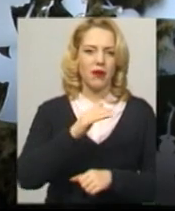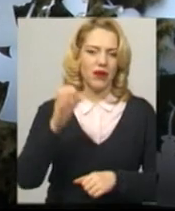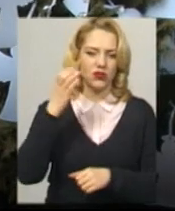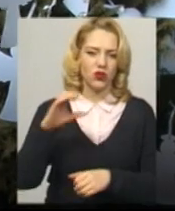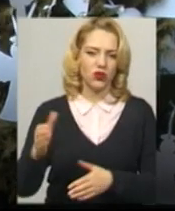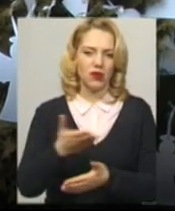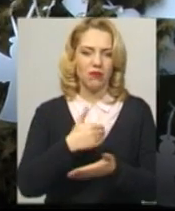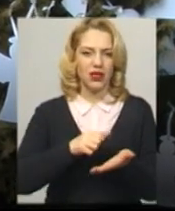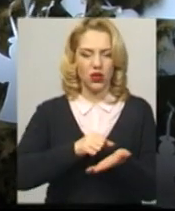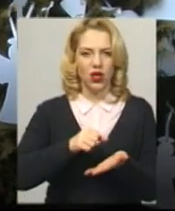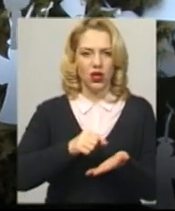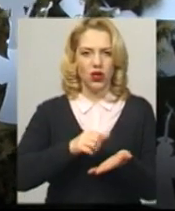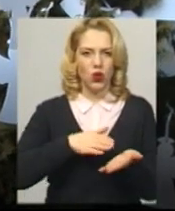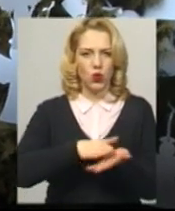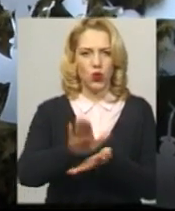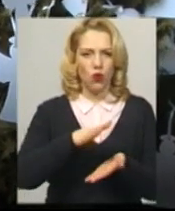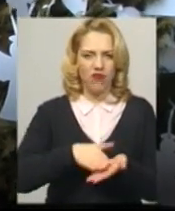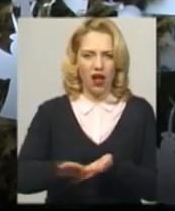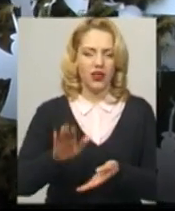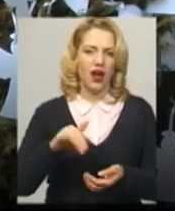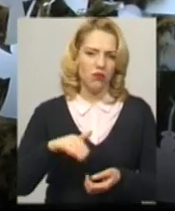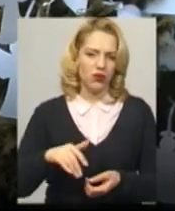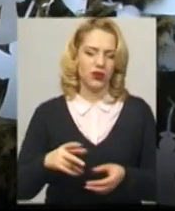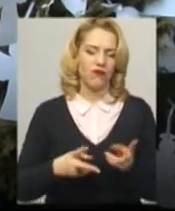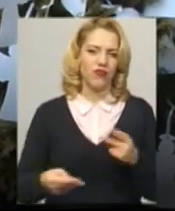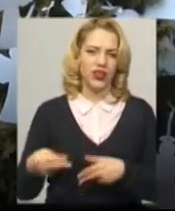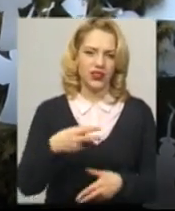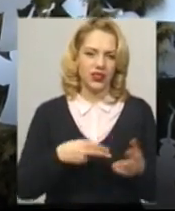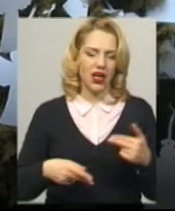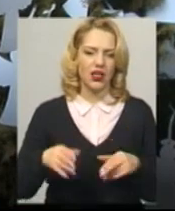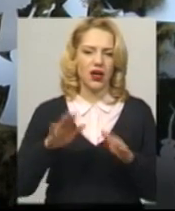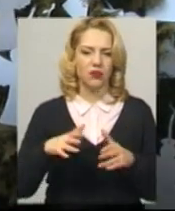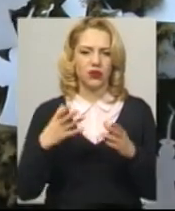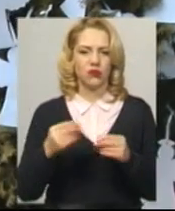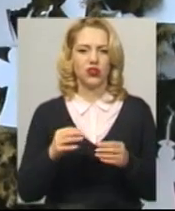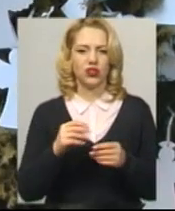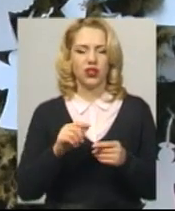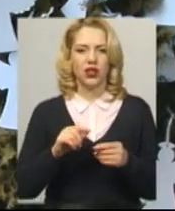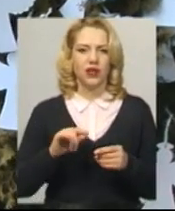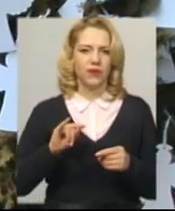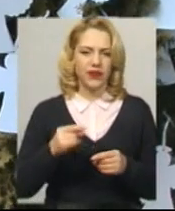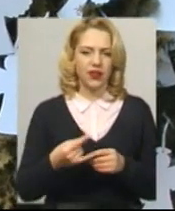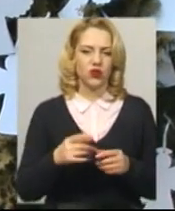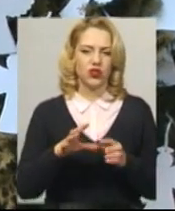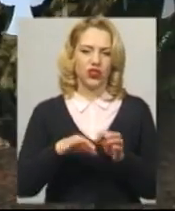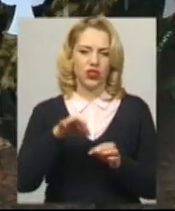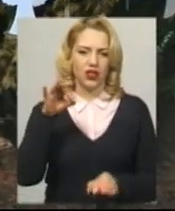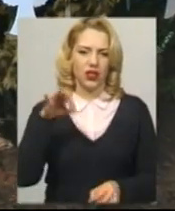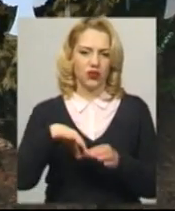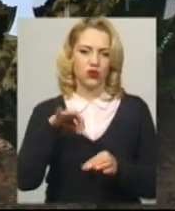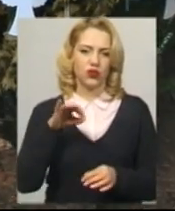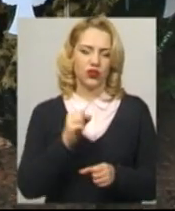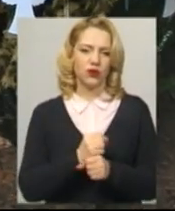їх друкували, а потім вирізали, і потім ще вирізали дірочки і вставляли ленточки.